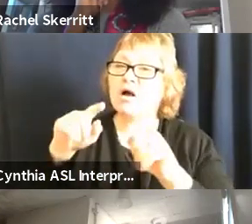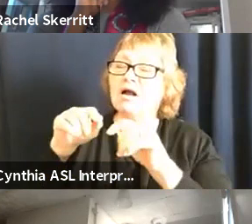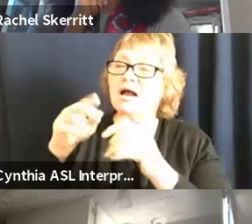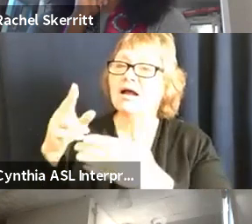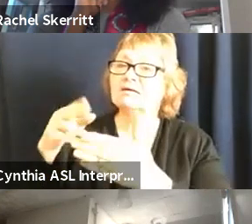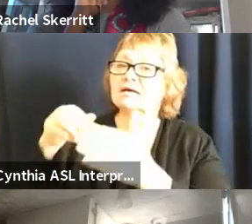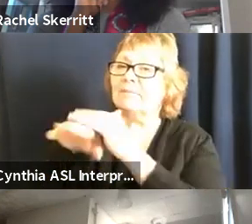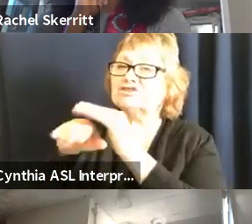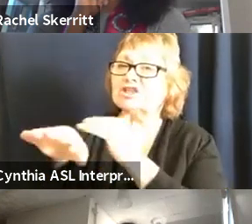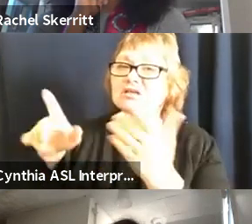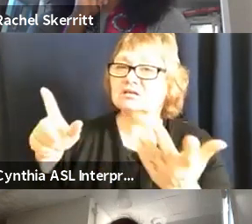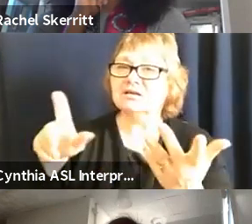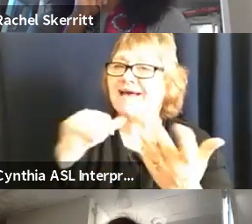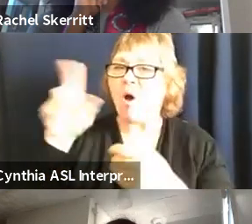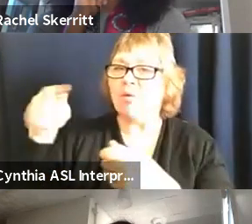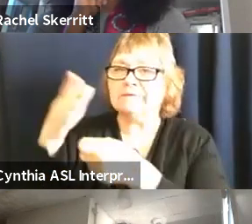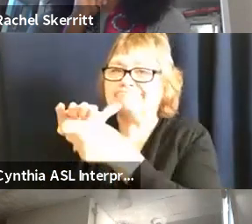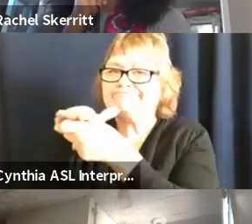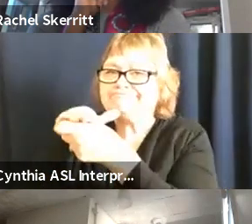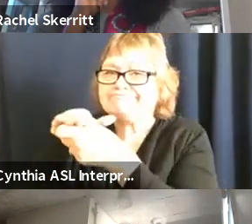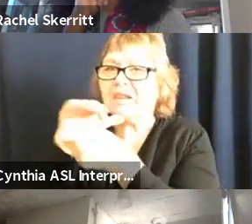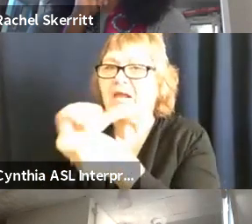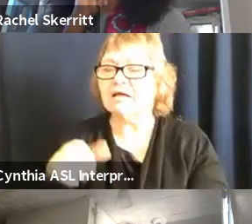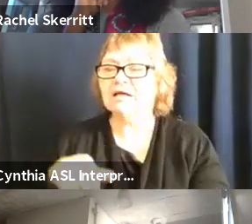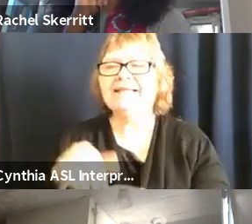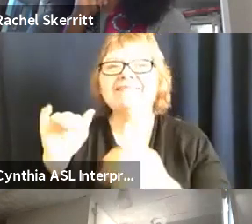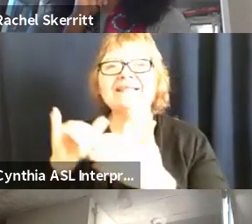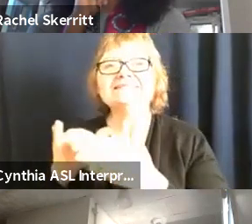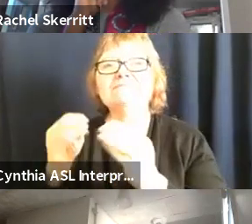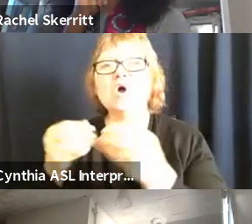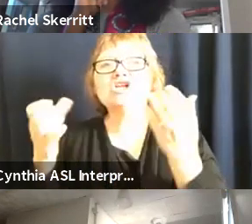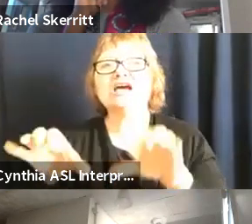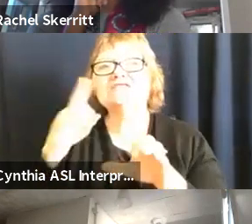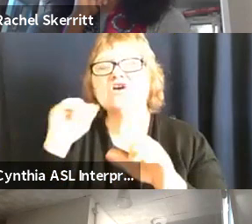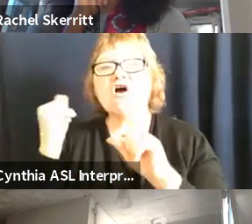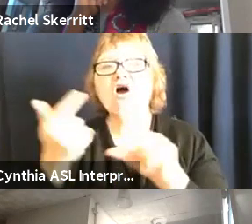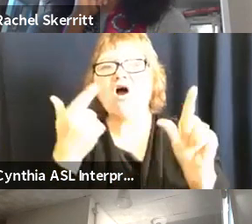咁样先至对每一个学生系公平公正嘅. This will be a fair chance for all the students.